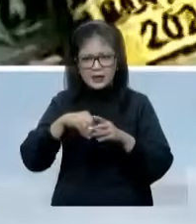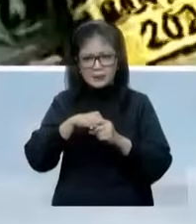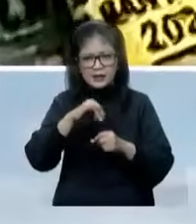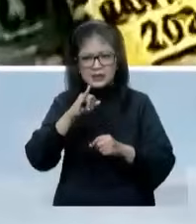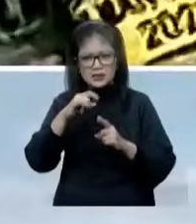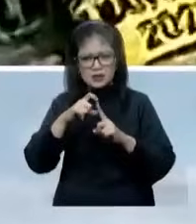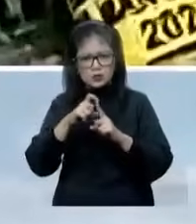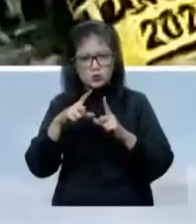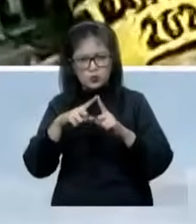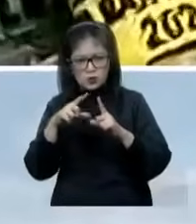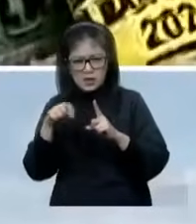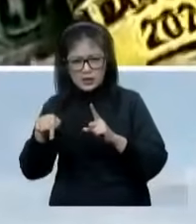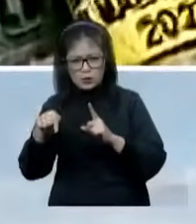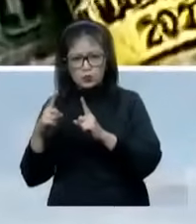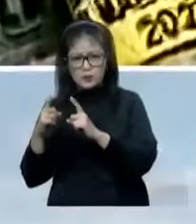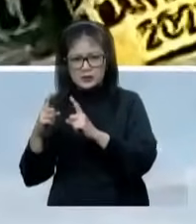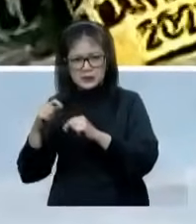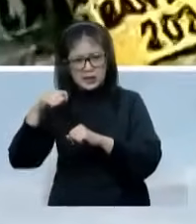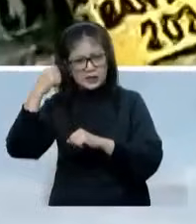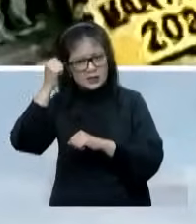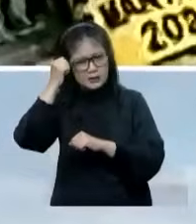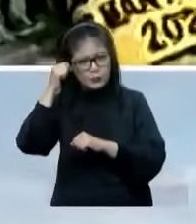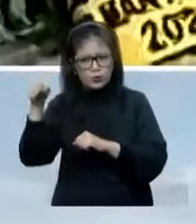Tamara dalam kematiannya Dante